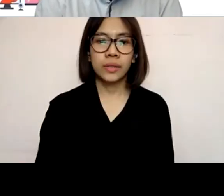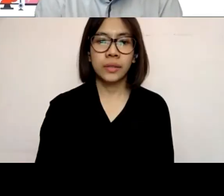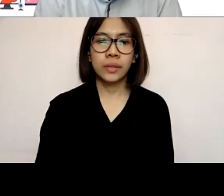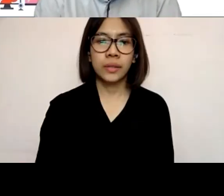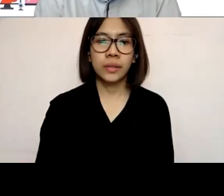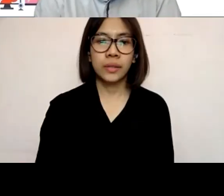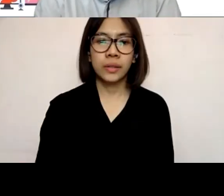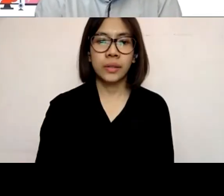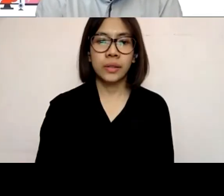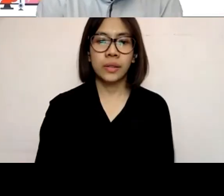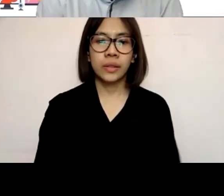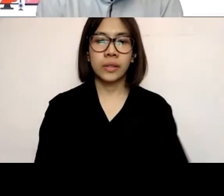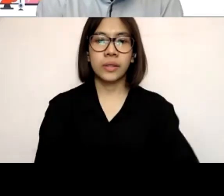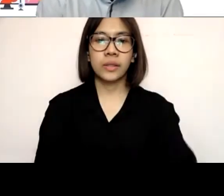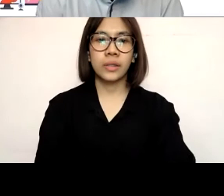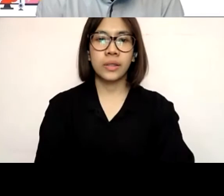kami?